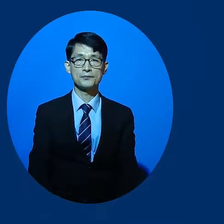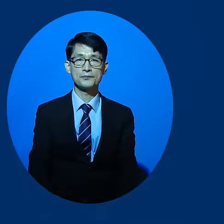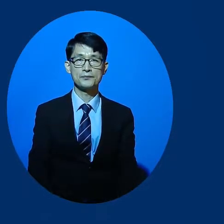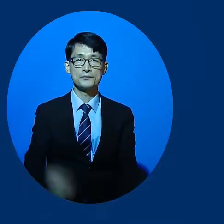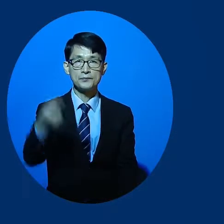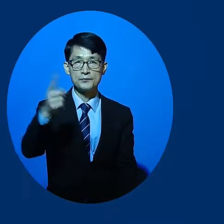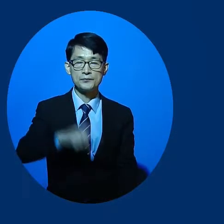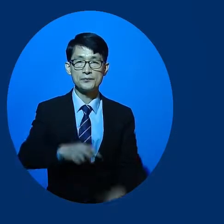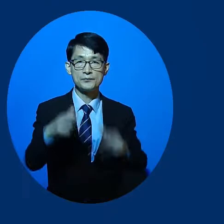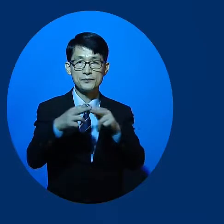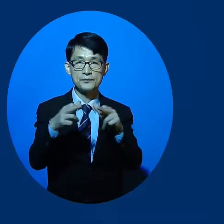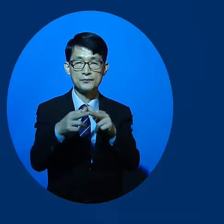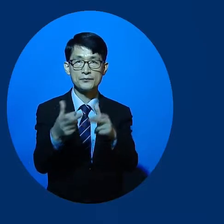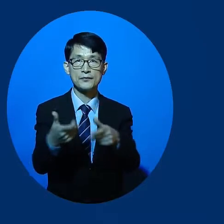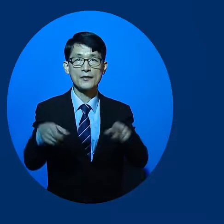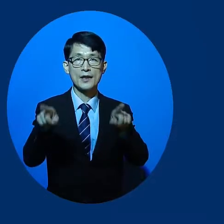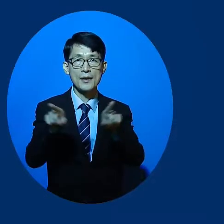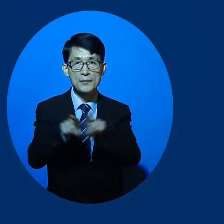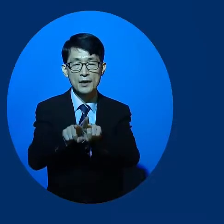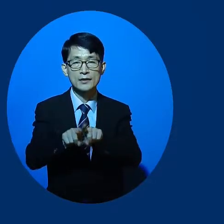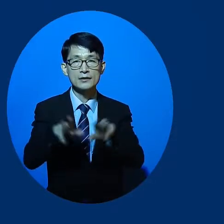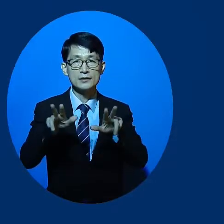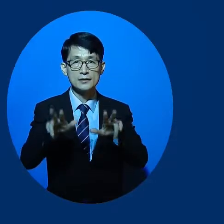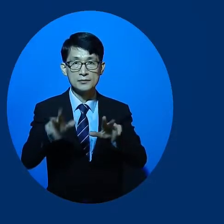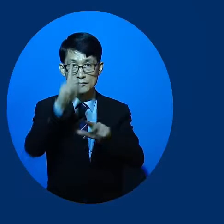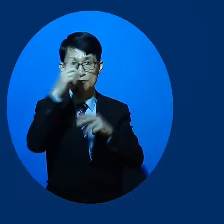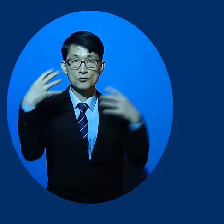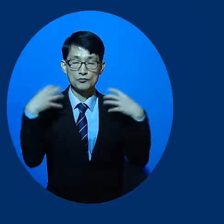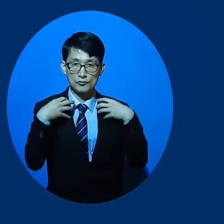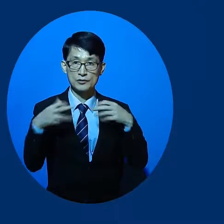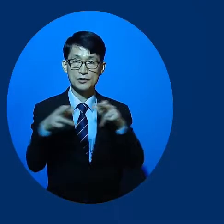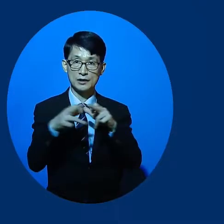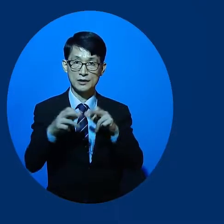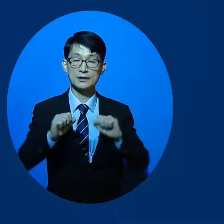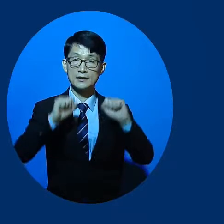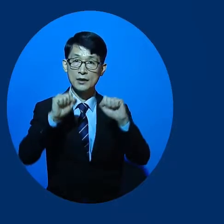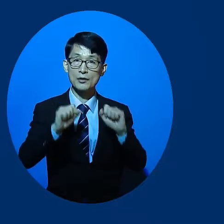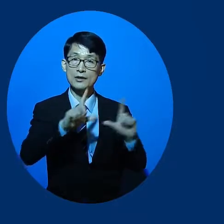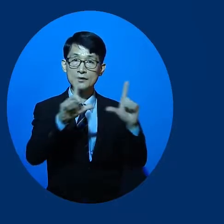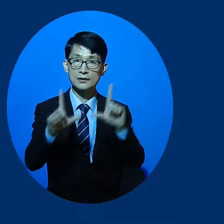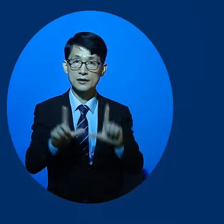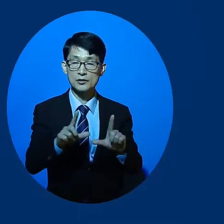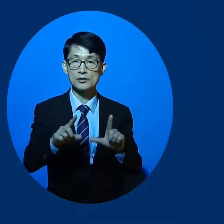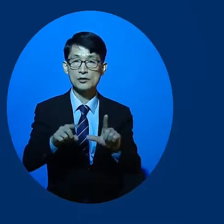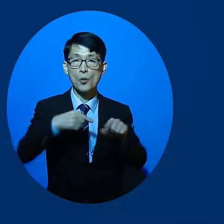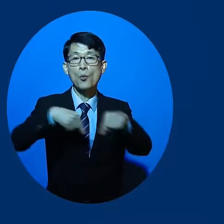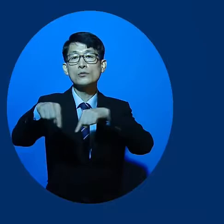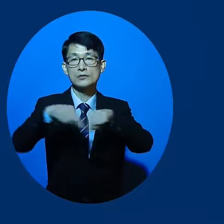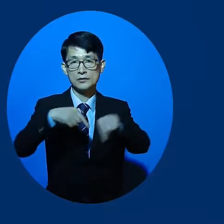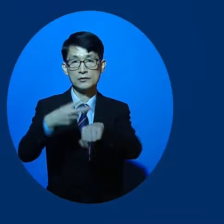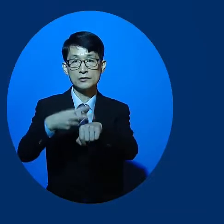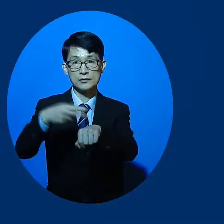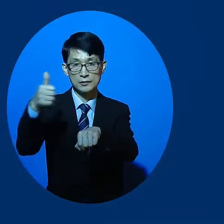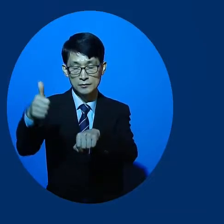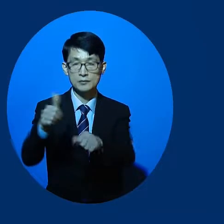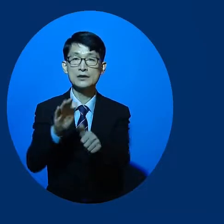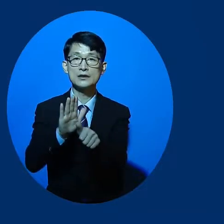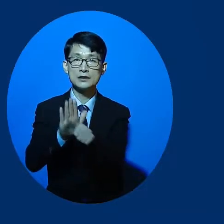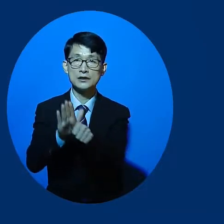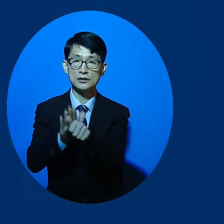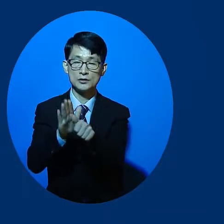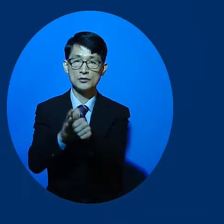다음은 장애인과 함께하는 체육입니다. 현 정부에서는 장애인 생활체육 지도자의 중요성을 지금 보시는